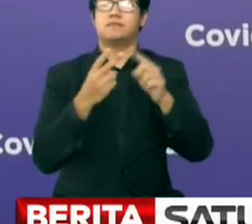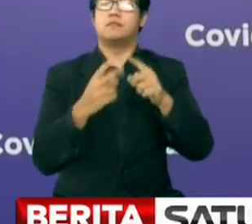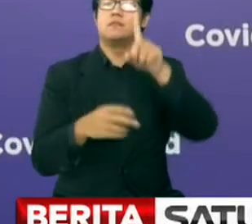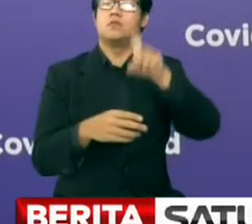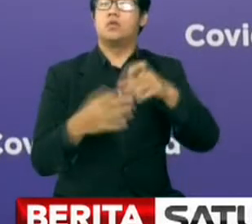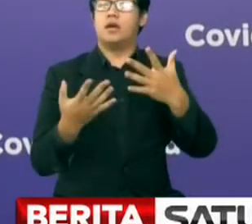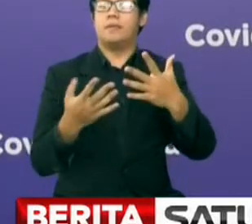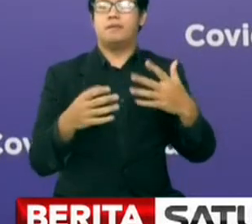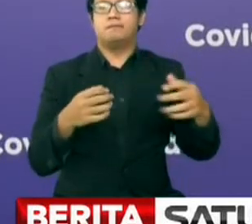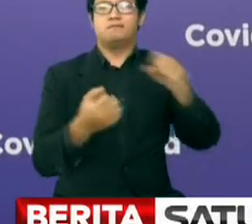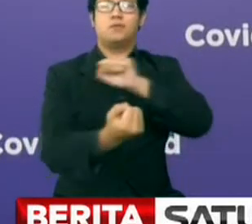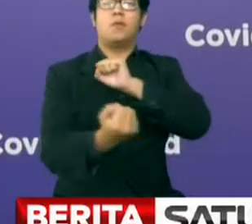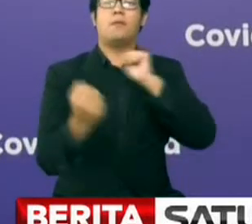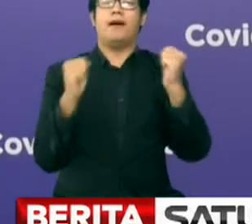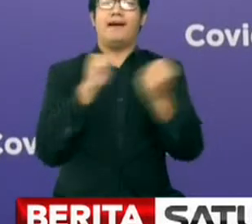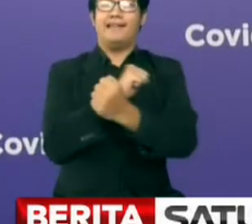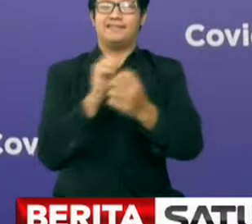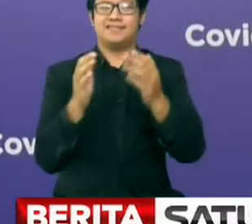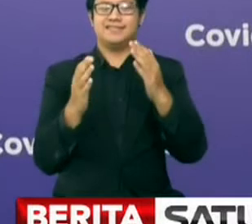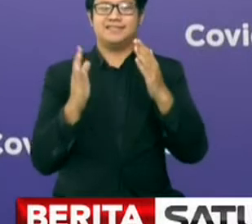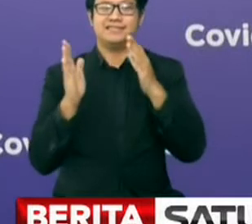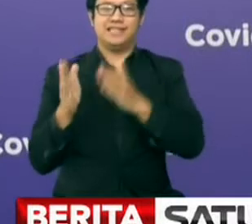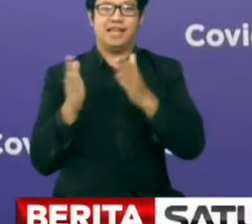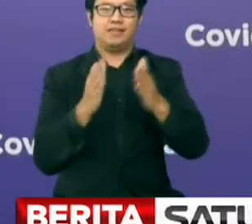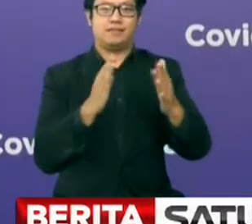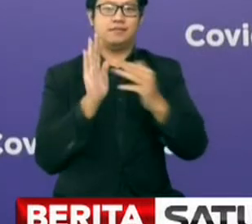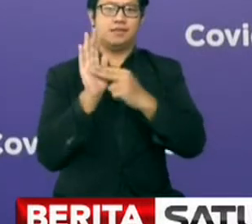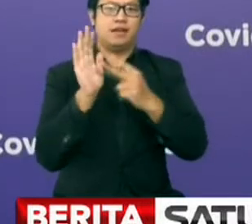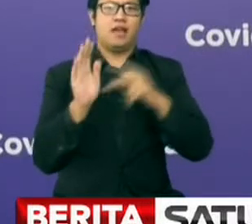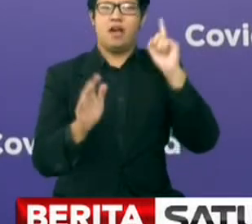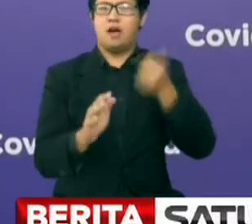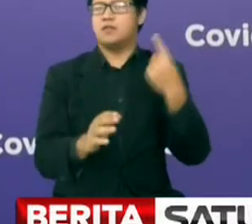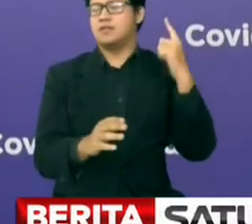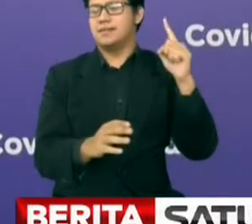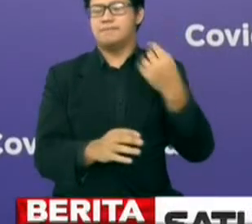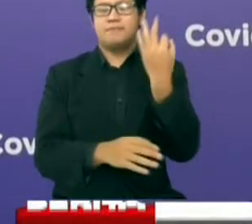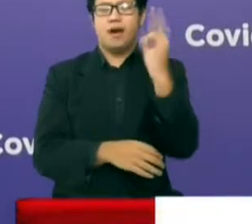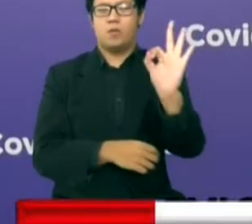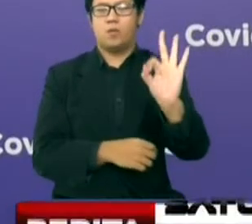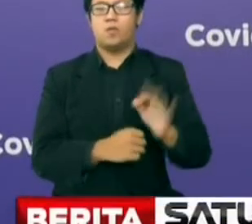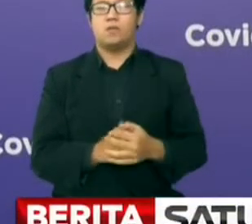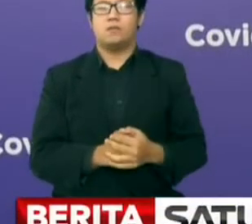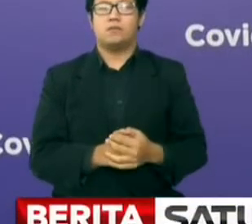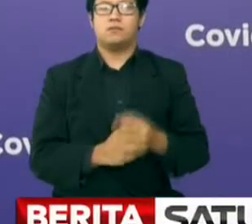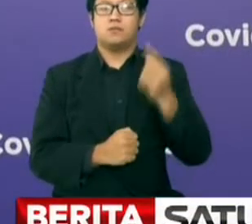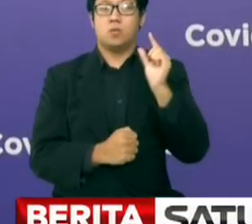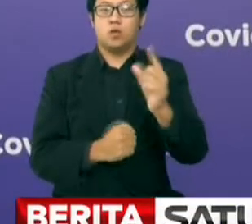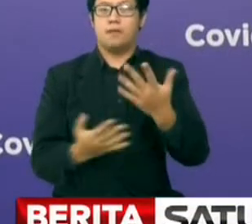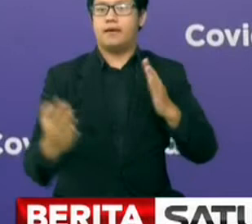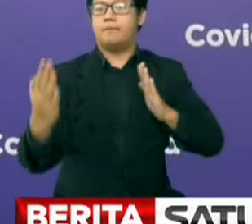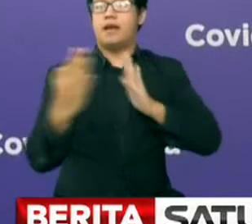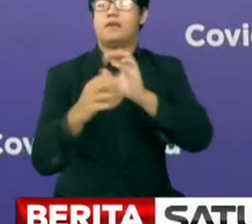tata nilai yang harus lebih baru lagi di dalam menghadapinya